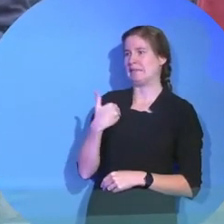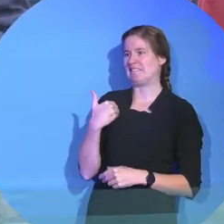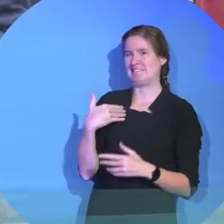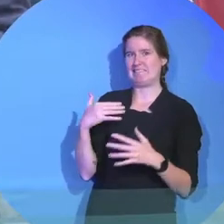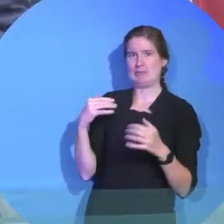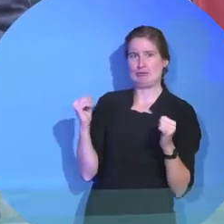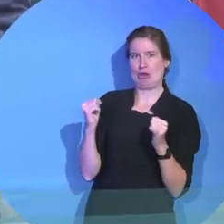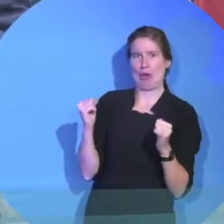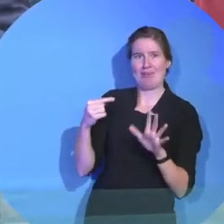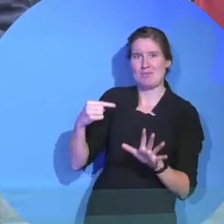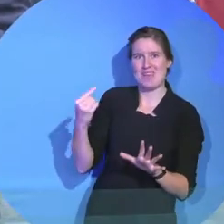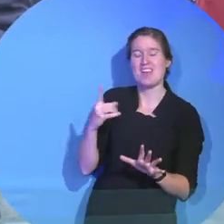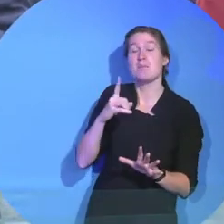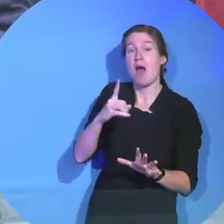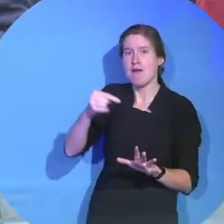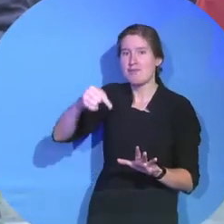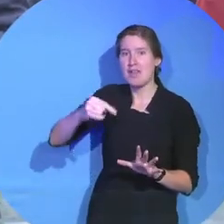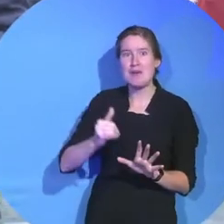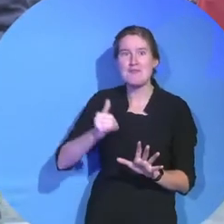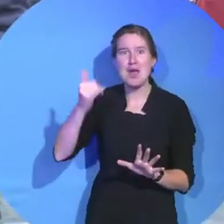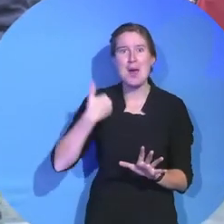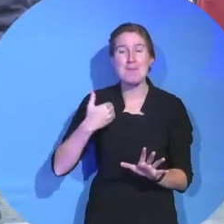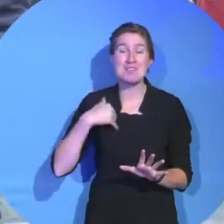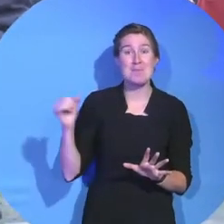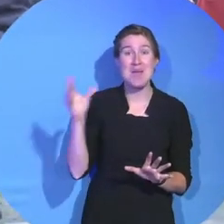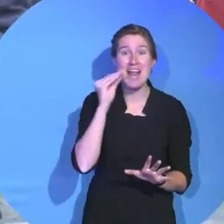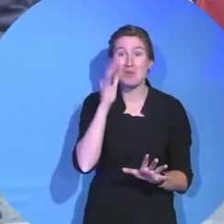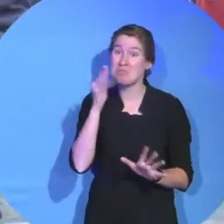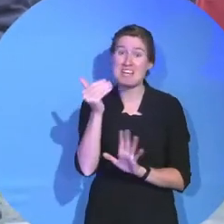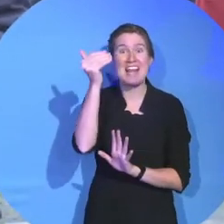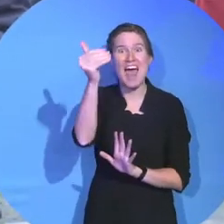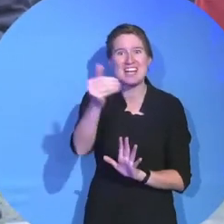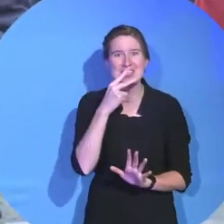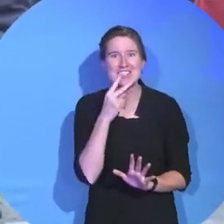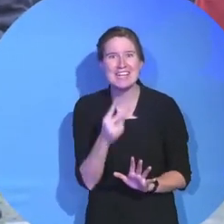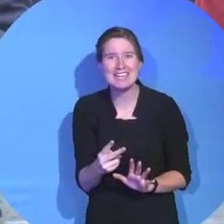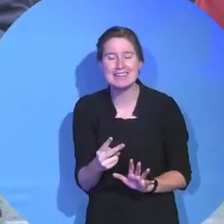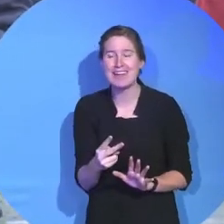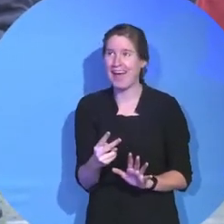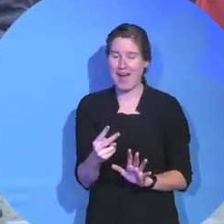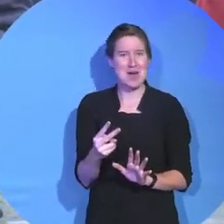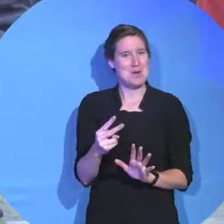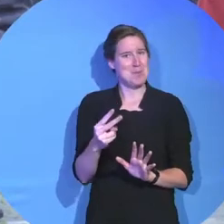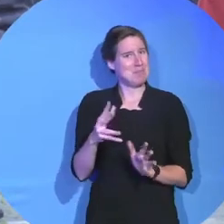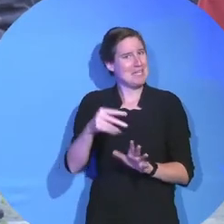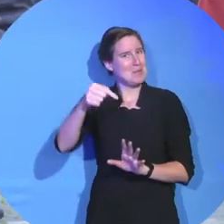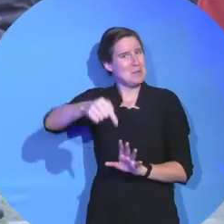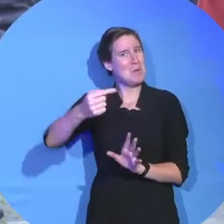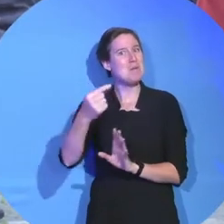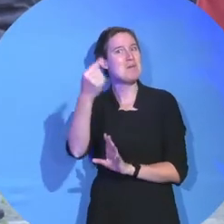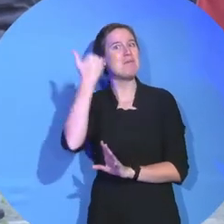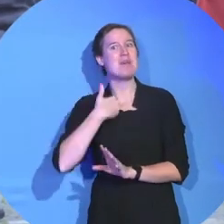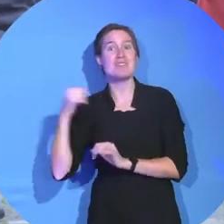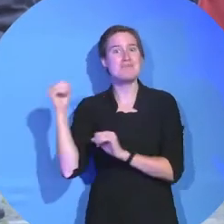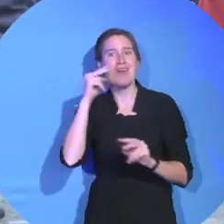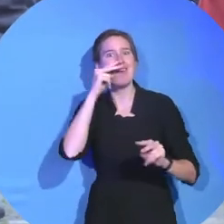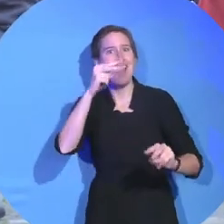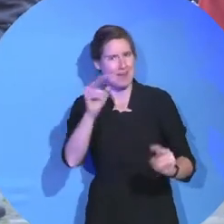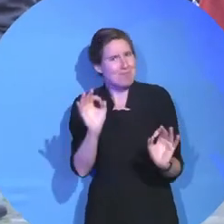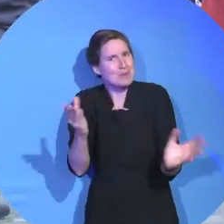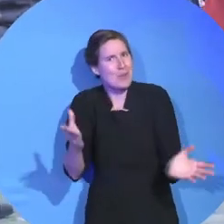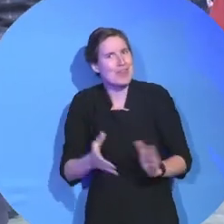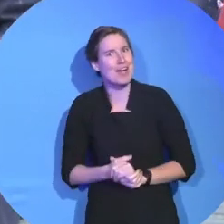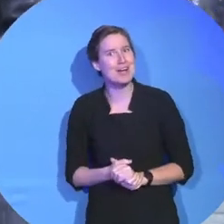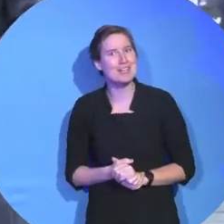mensen die ook vandaag meeluisteren of het misschien op een later moment nog zien. Dat is dan ook wel weer de winst van deze bijzondere mars. Ja, u staat hier op